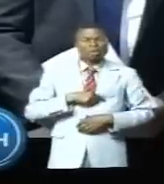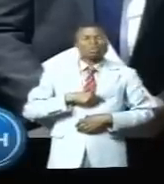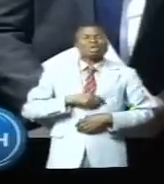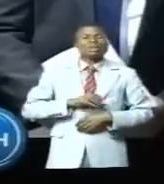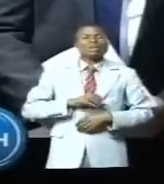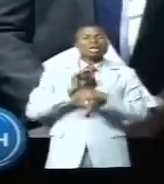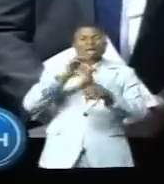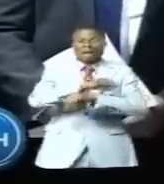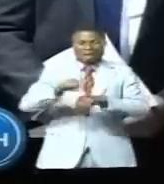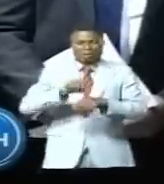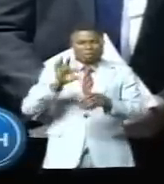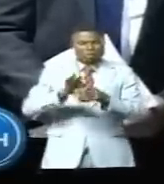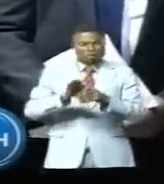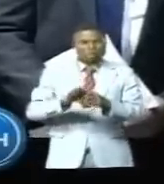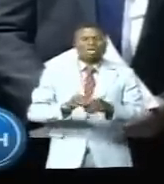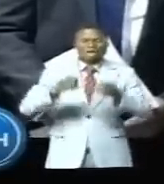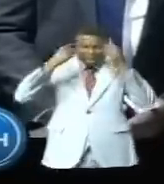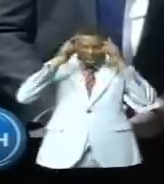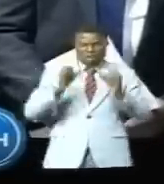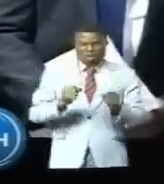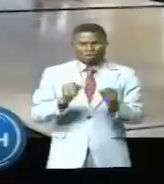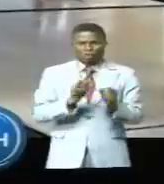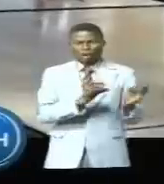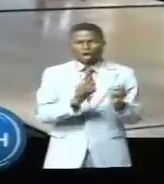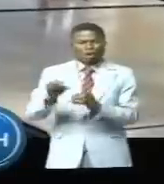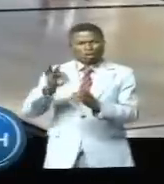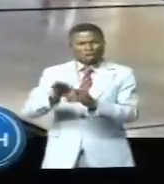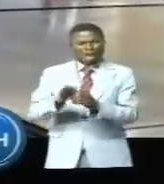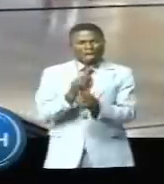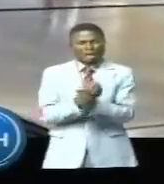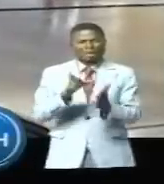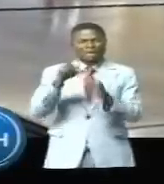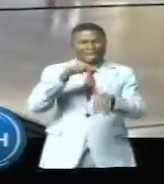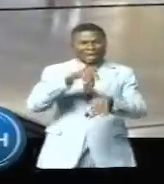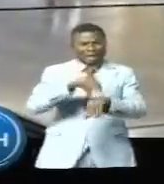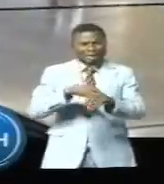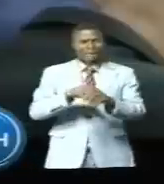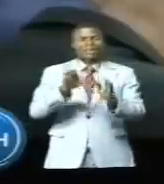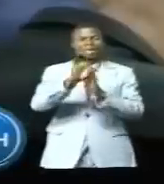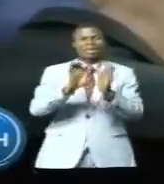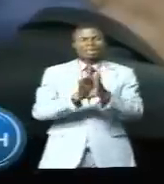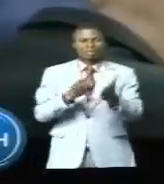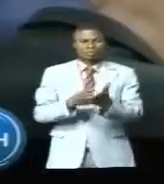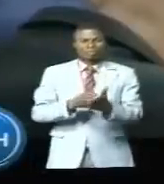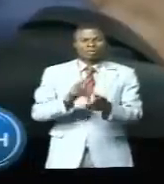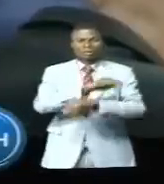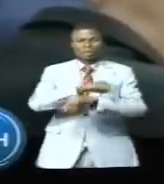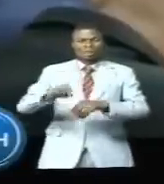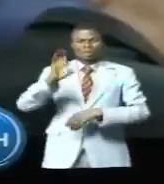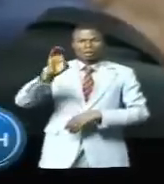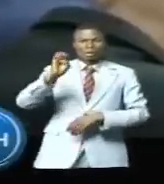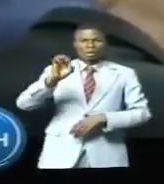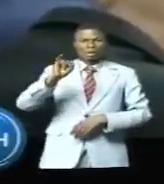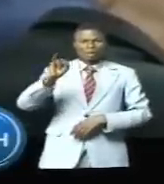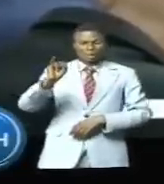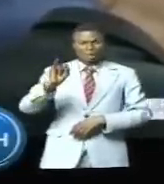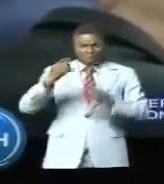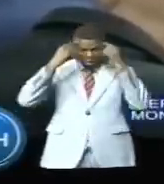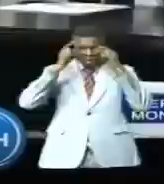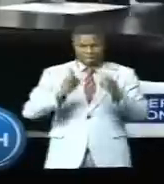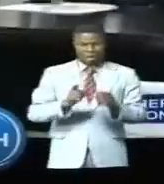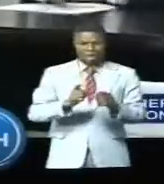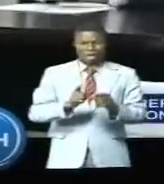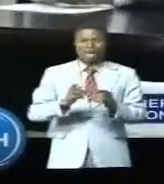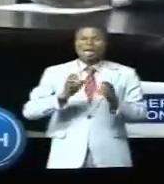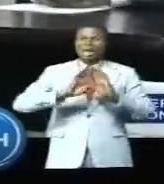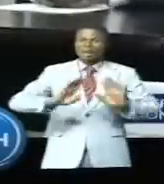CENI, d'organiser les élections dans les délais constitutionnels. À l'issue de ces échanges, la CENI a réitéré son engagement d'être à la hauteur de